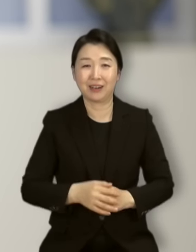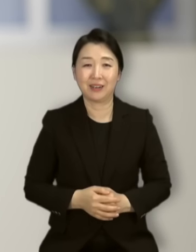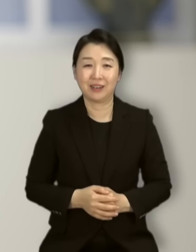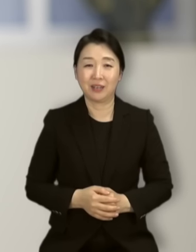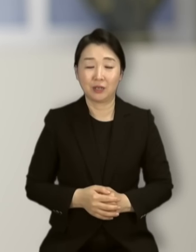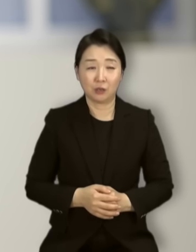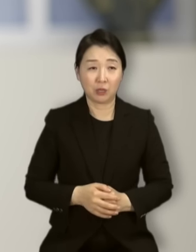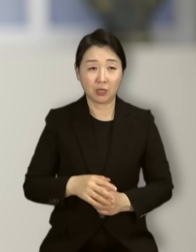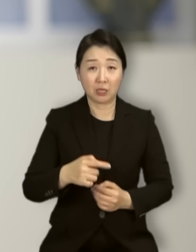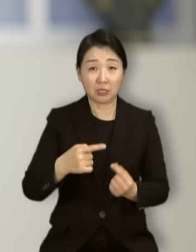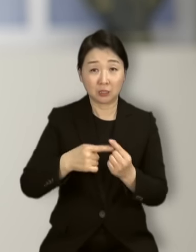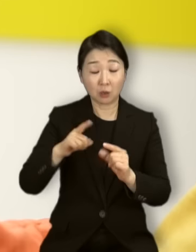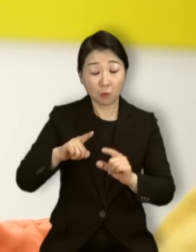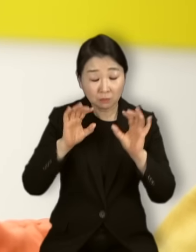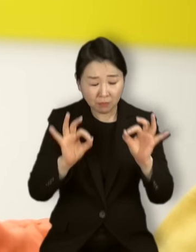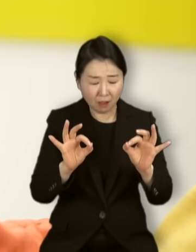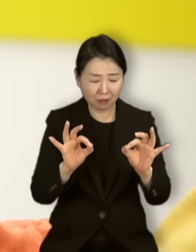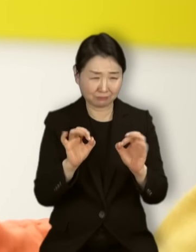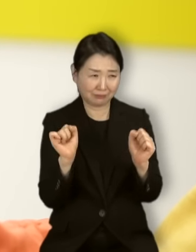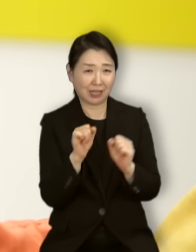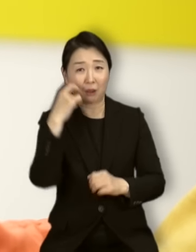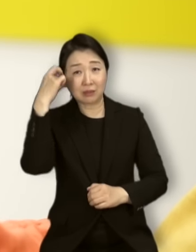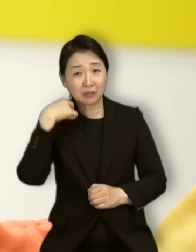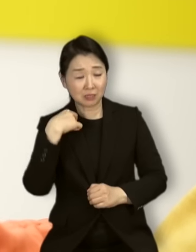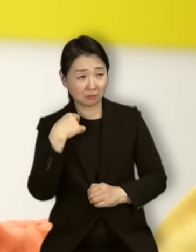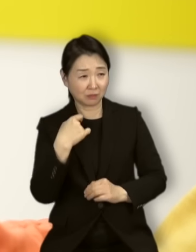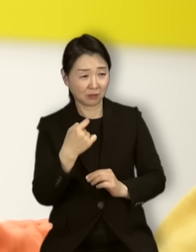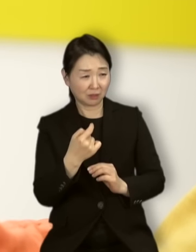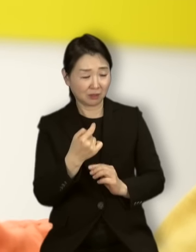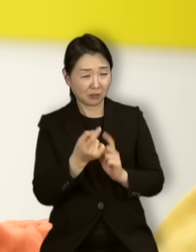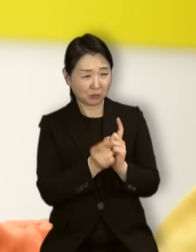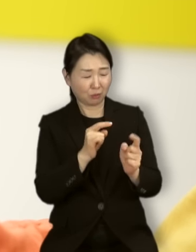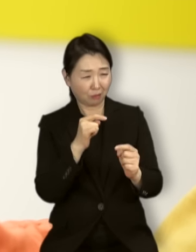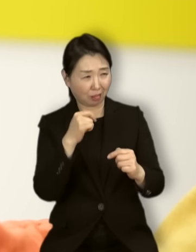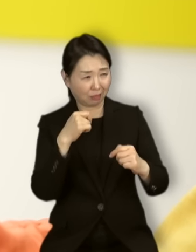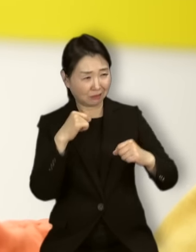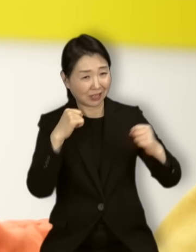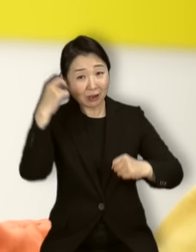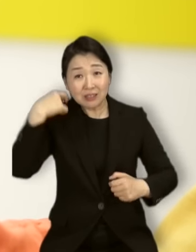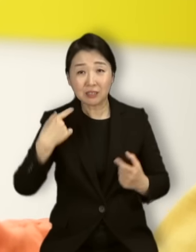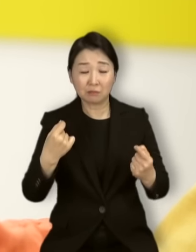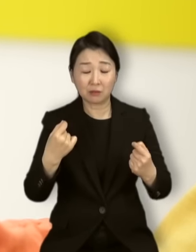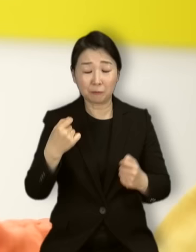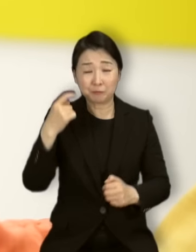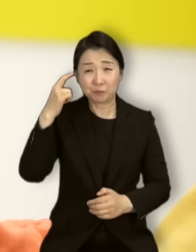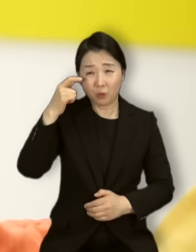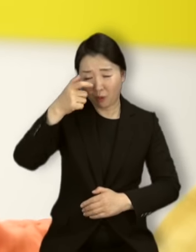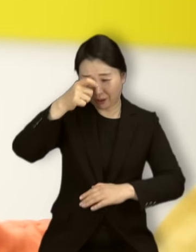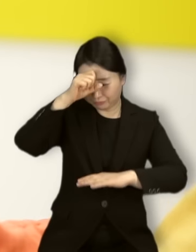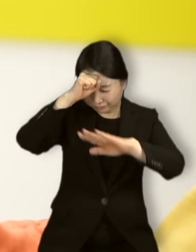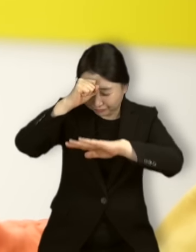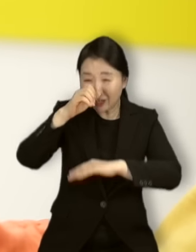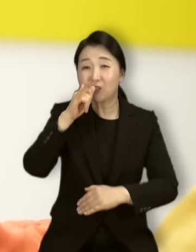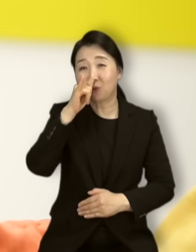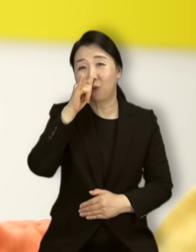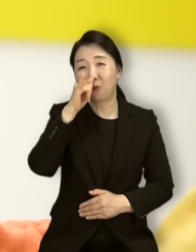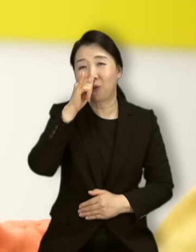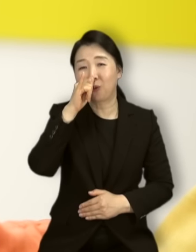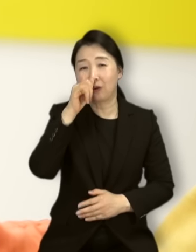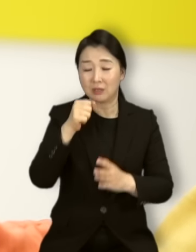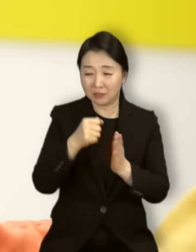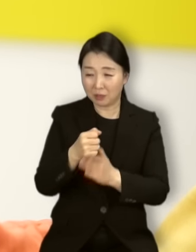독불장군이 있어서 그러니까 자기가 예 워낙에 확고한 자기 고집대로 사는 그런 스타일이라서네 남 배려 같은 거 이런 거